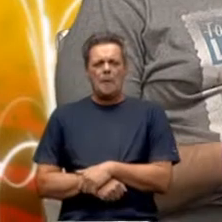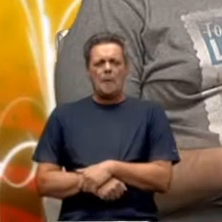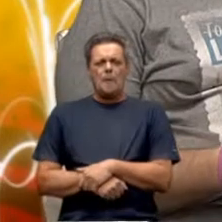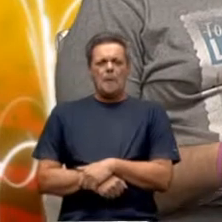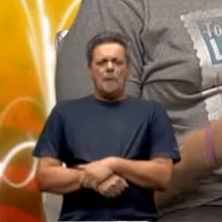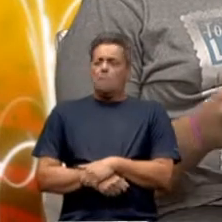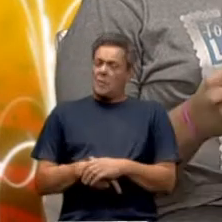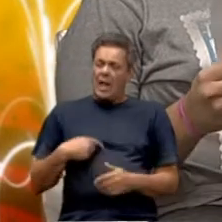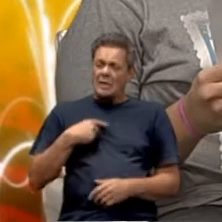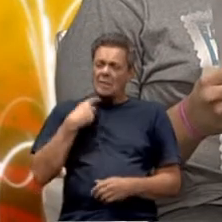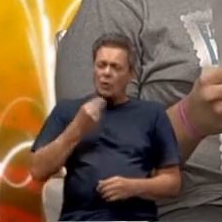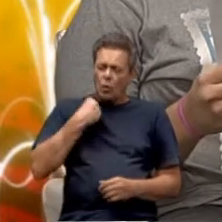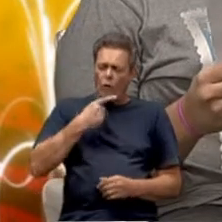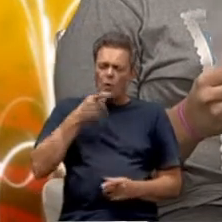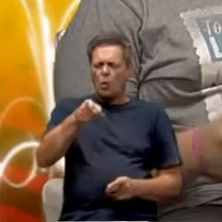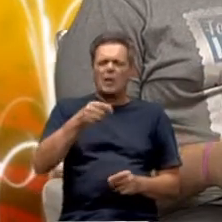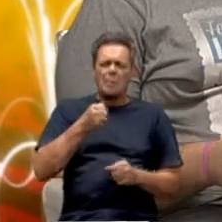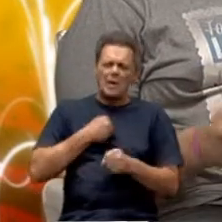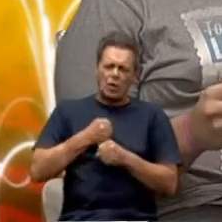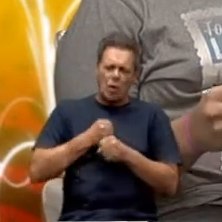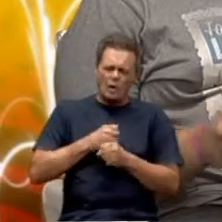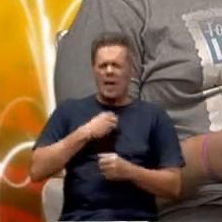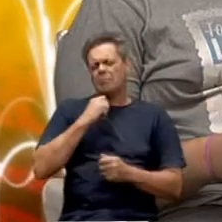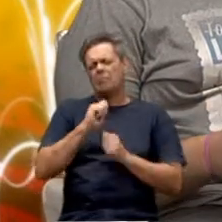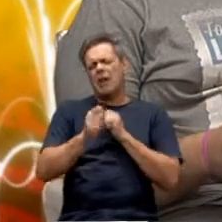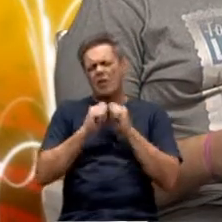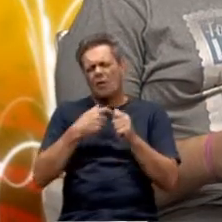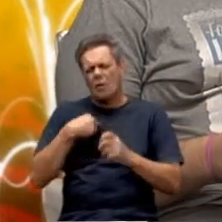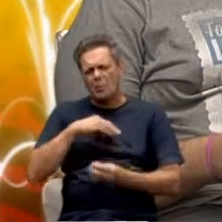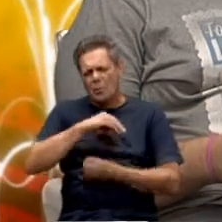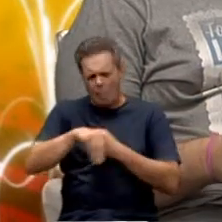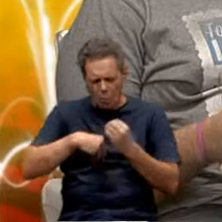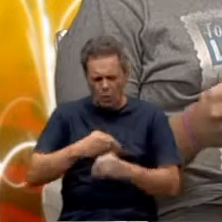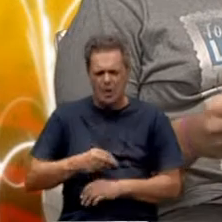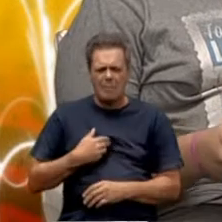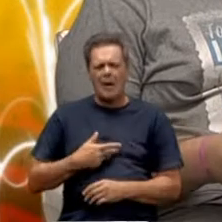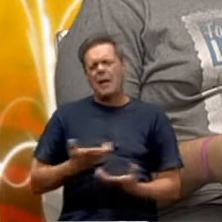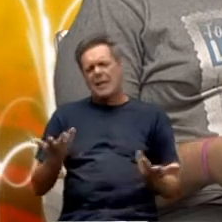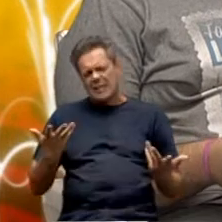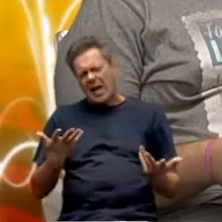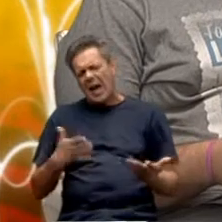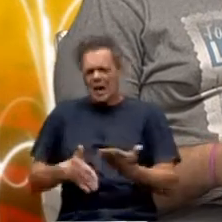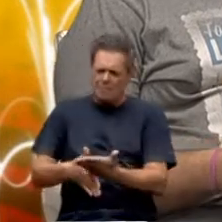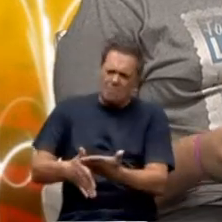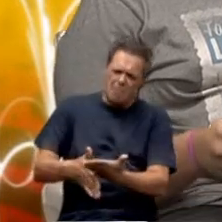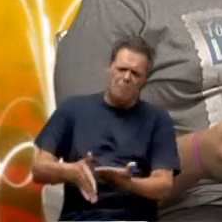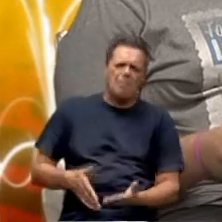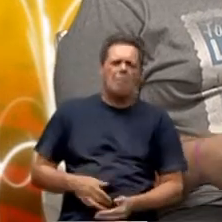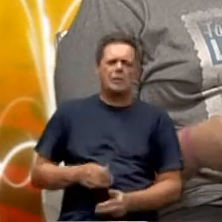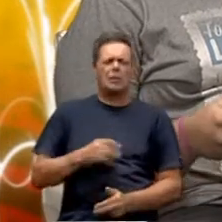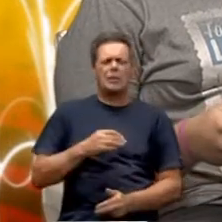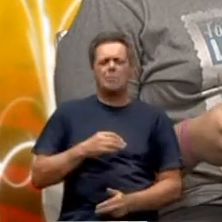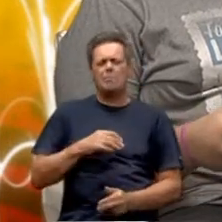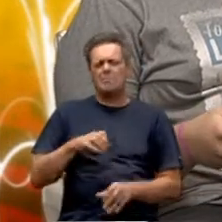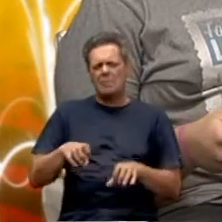te radionice, razgovaramo sa roditeljima, sad počinjemo i sa mentorskim programom gdje ćemo i sa djecom bolesnom razgovarati, baš zato